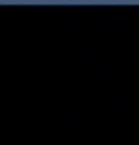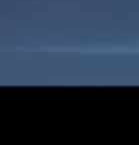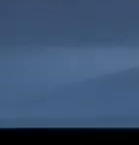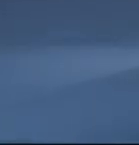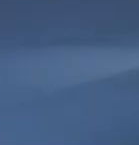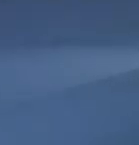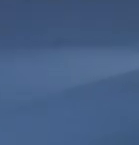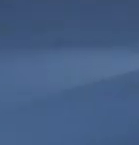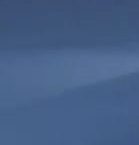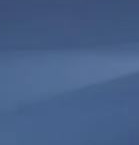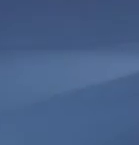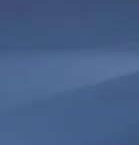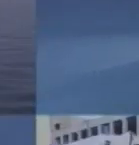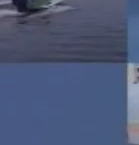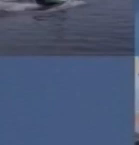Дякую.